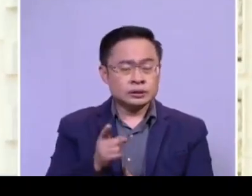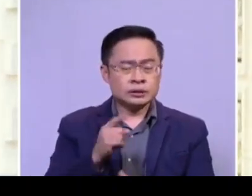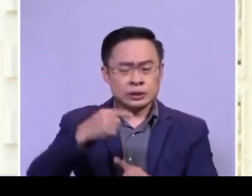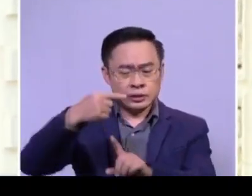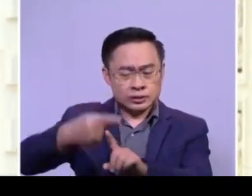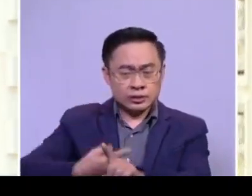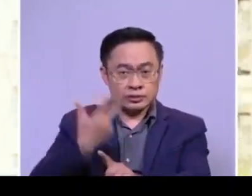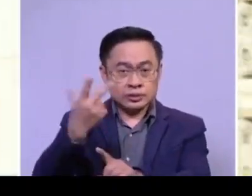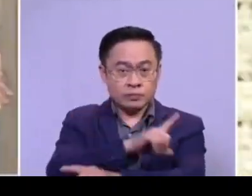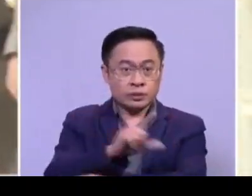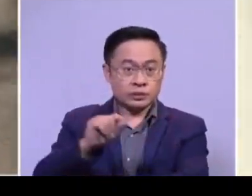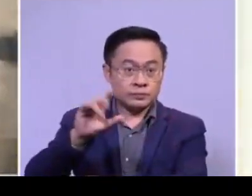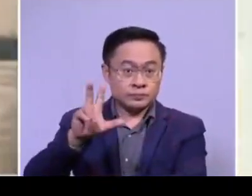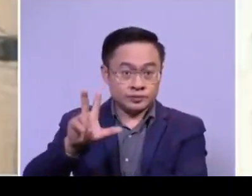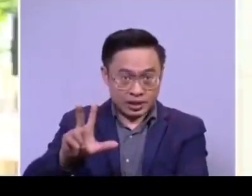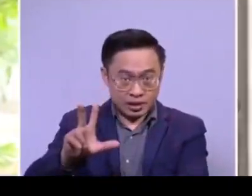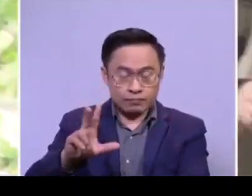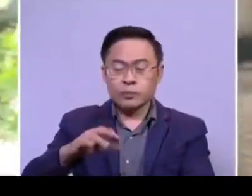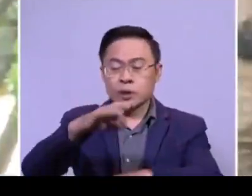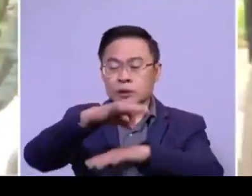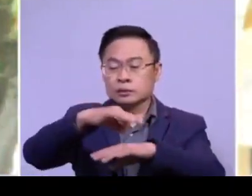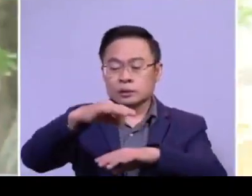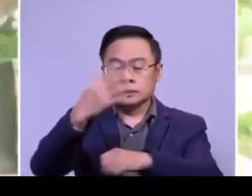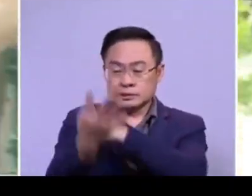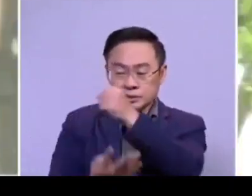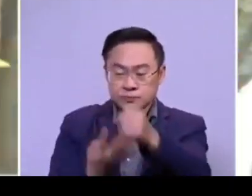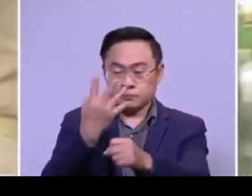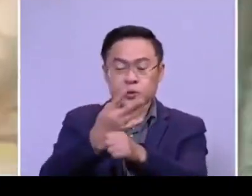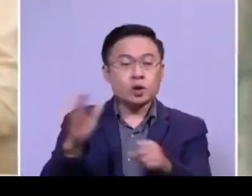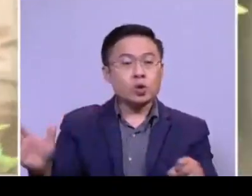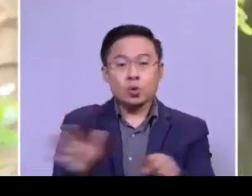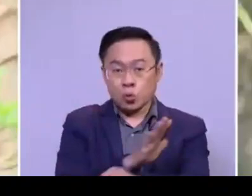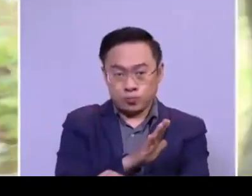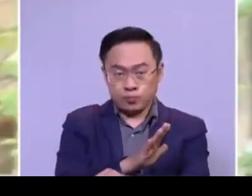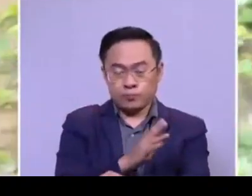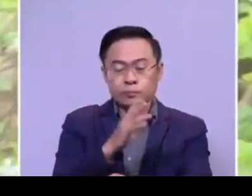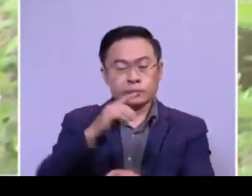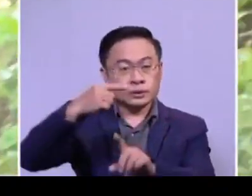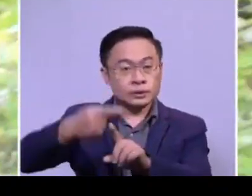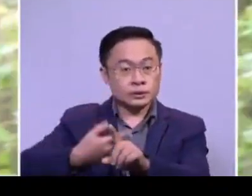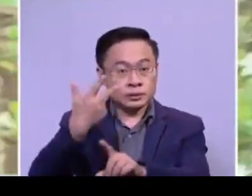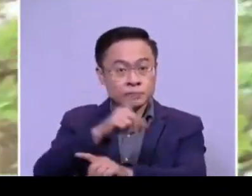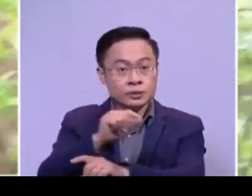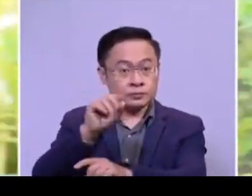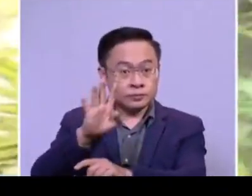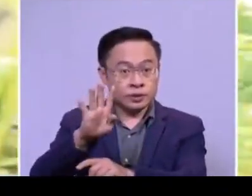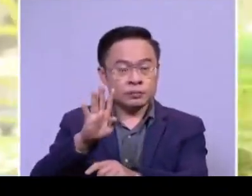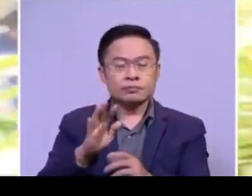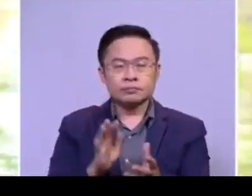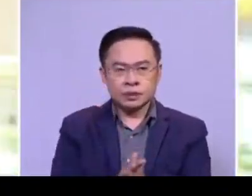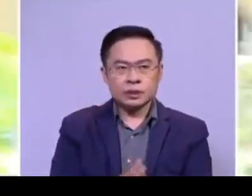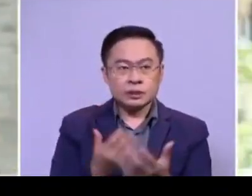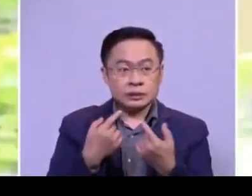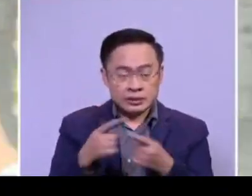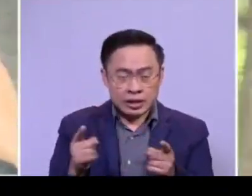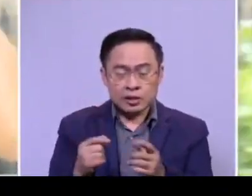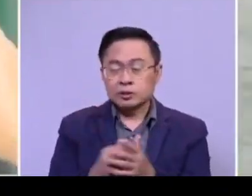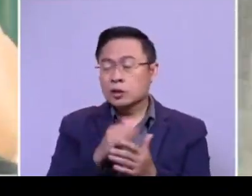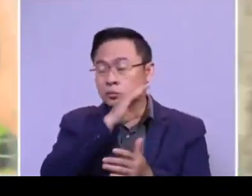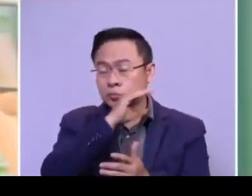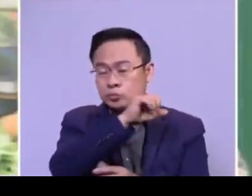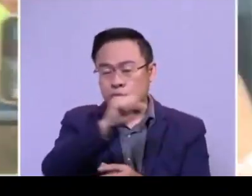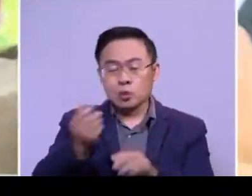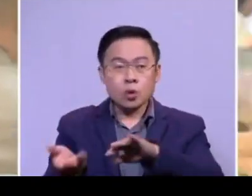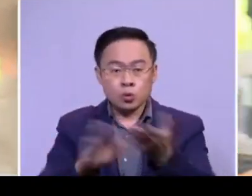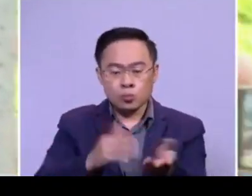23ใช่ไหมคะไม่กี่วันนี้แหละคอยกันแน่นอนนะคะโดยวันนี้พลเอกประยุทธ์จันทร์โอชานายกรัฐมนตรีและรัฐมนตรีว่าการกระทรวง